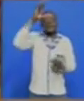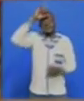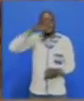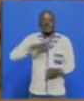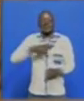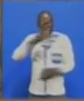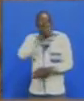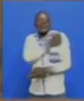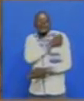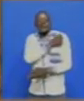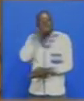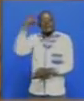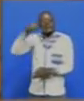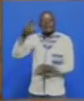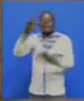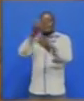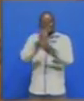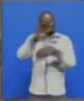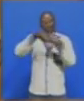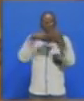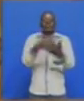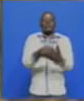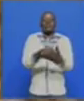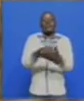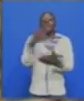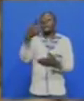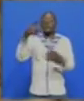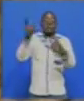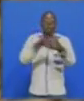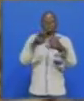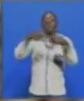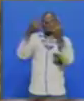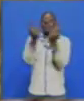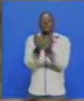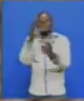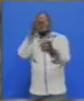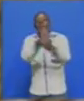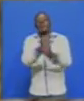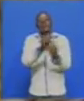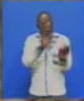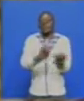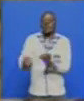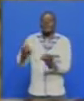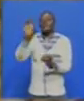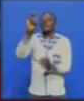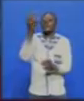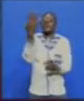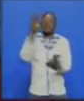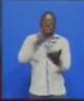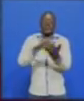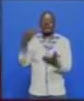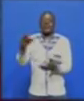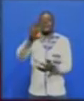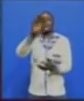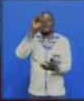du Pony survole la compétition. Les trois premiers de chaque poule ont reçu par ordre 75 000 francs, 50 000 francs